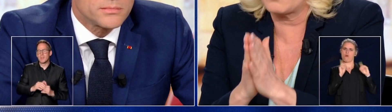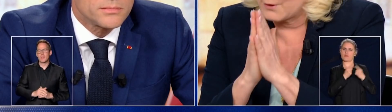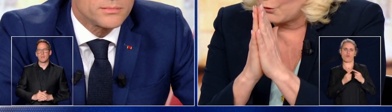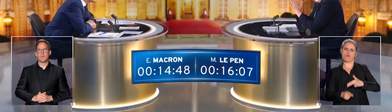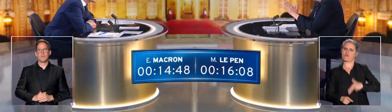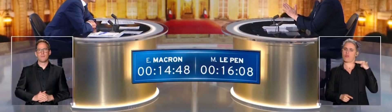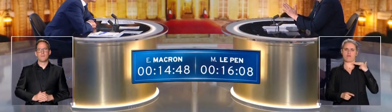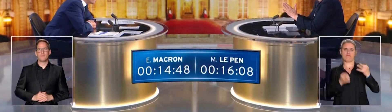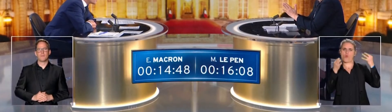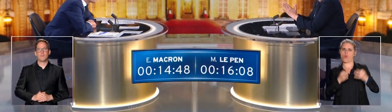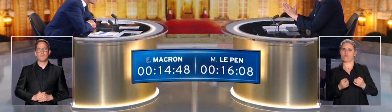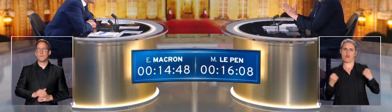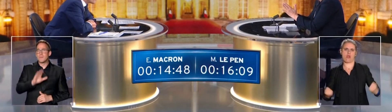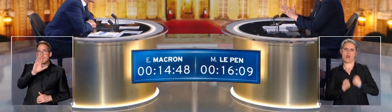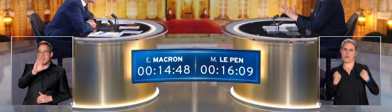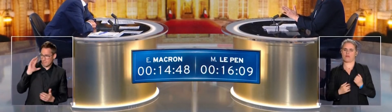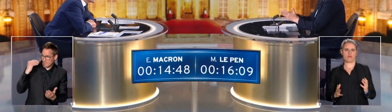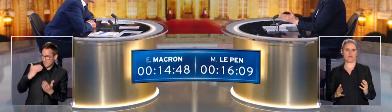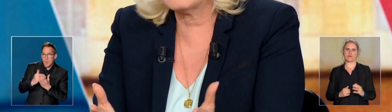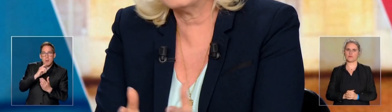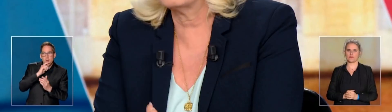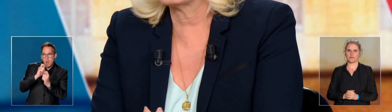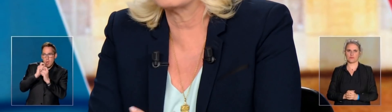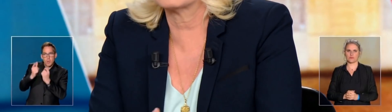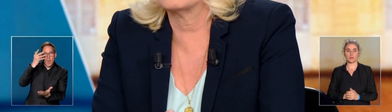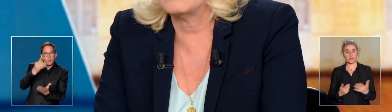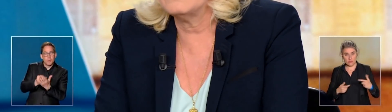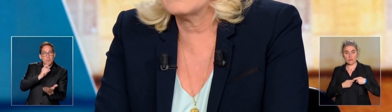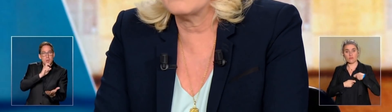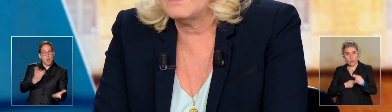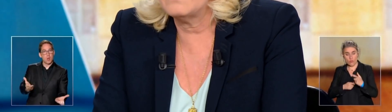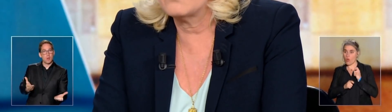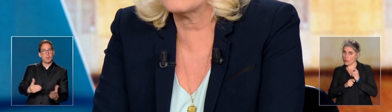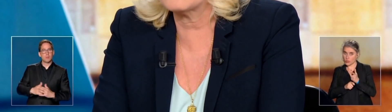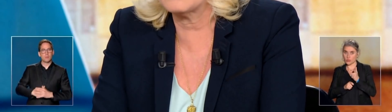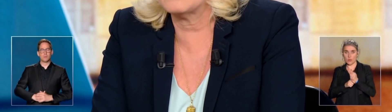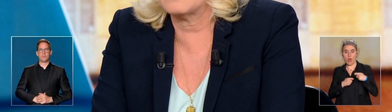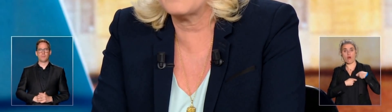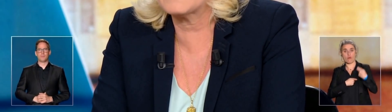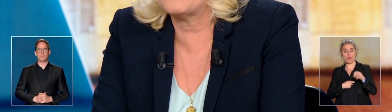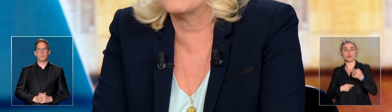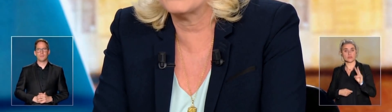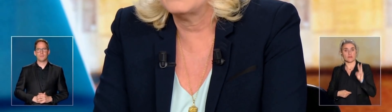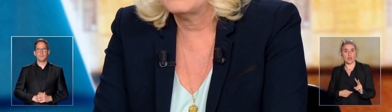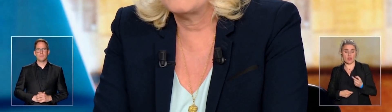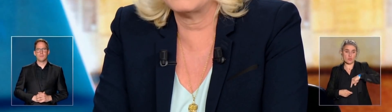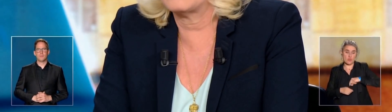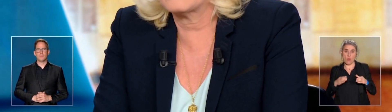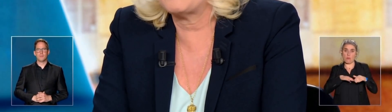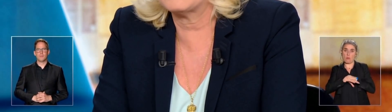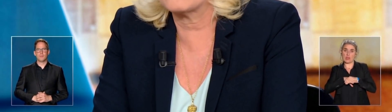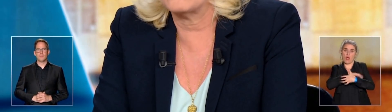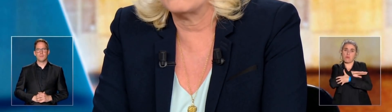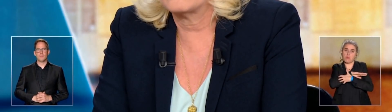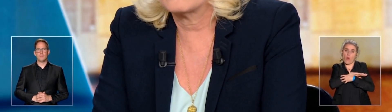d je ne peux pas vous laisser toujours pas rembourser ce prêt c'est assez long monsieur vaqueront oui c'est vrai nous sommes un parti pauvres mais